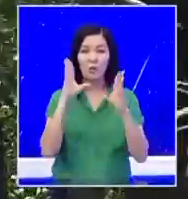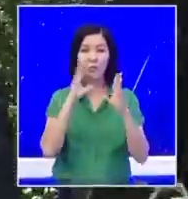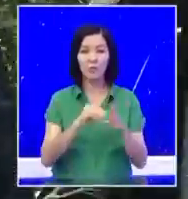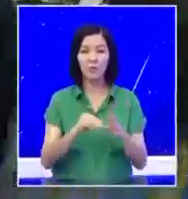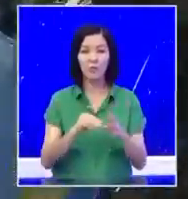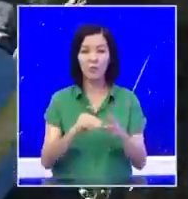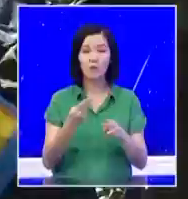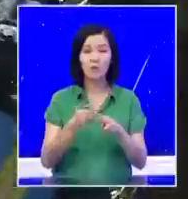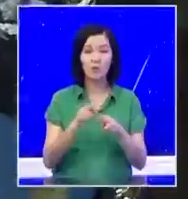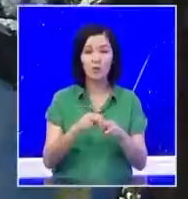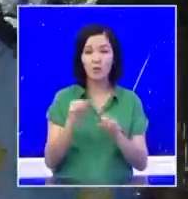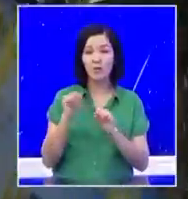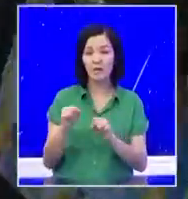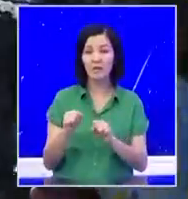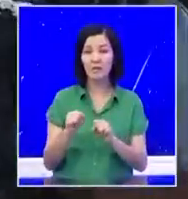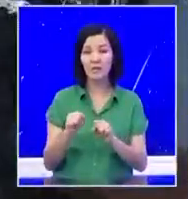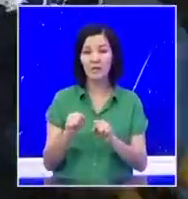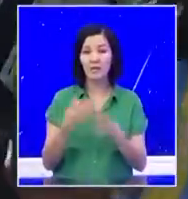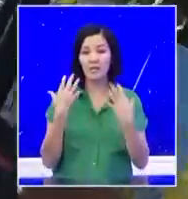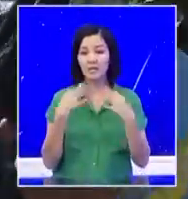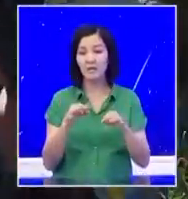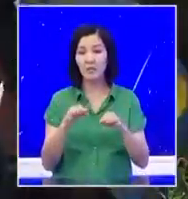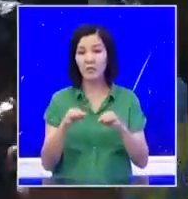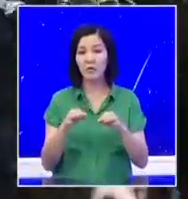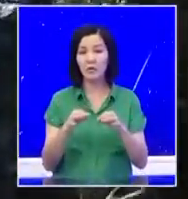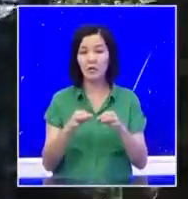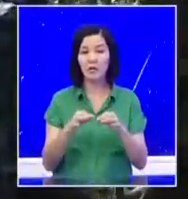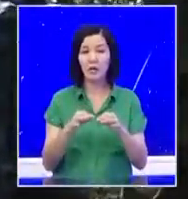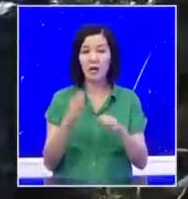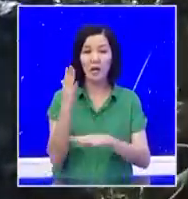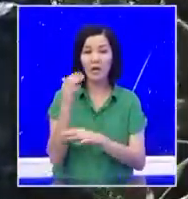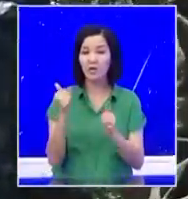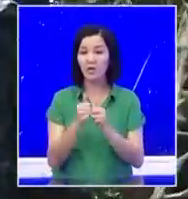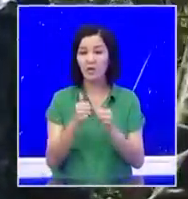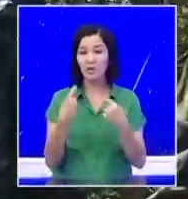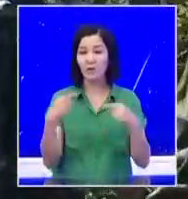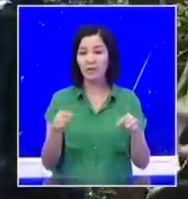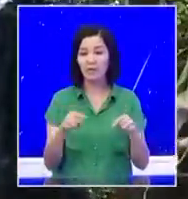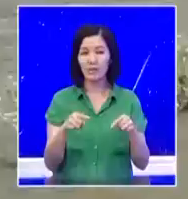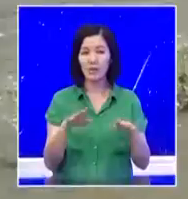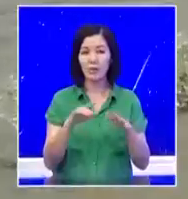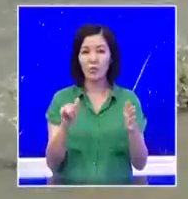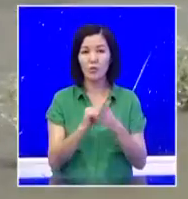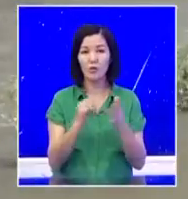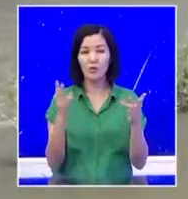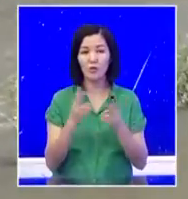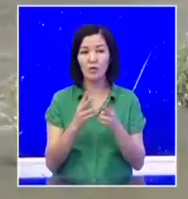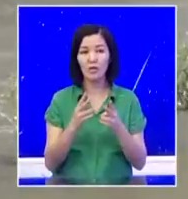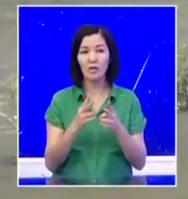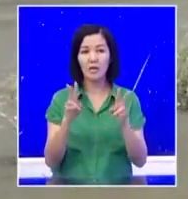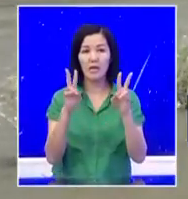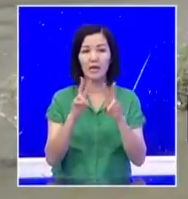жаңағы қазандықты ашық жерге өрттемейтін тазалап, құрғақ шөптен тазалап, орналастыру керек. Осы біздің